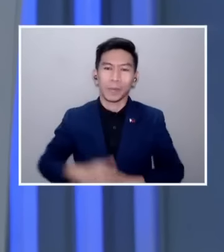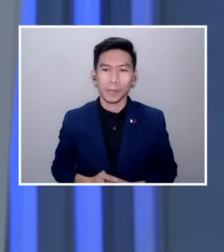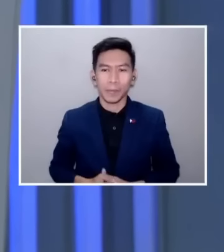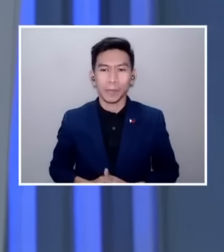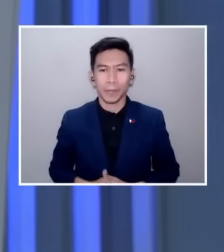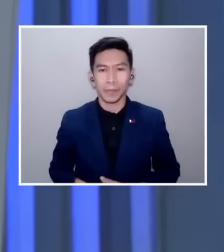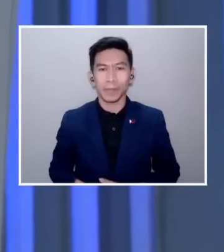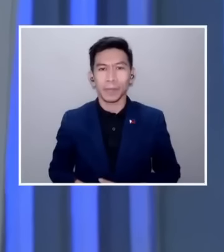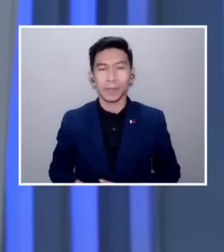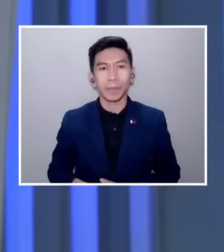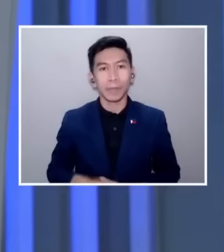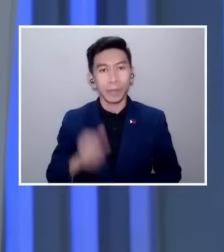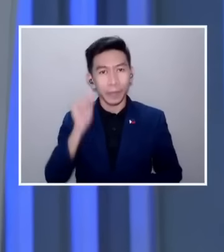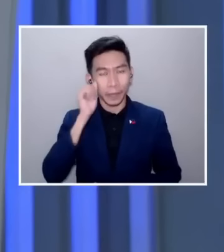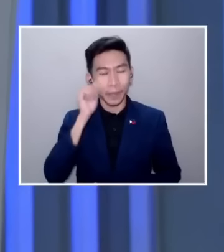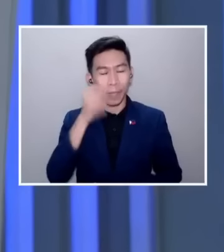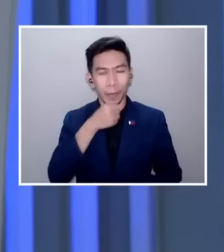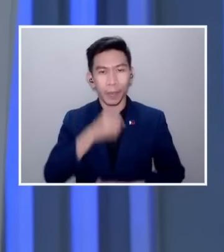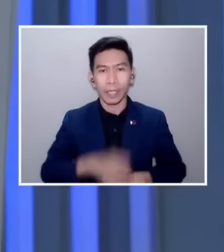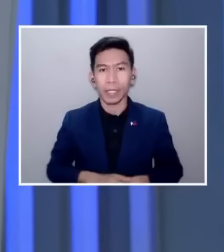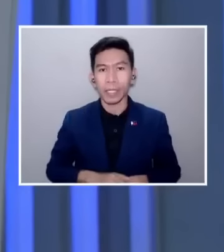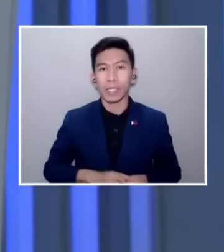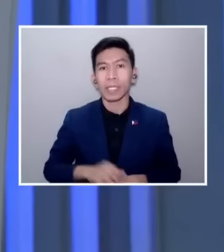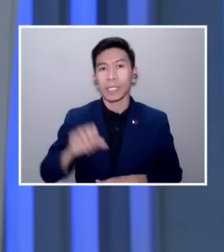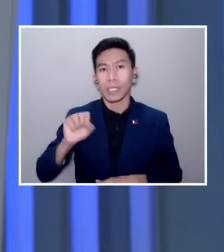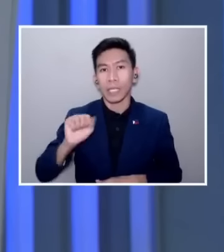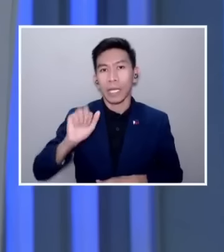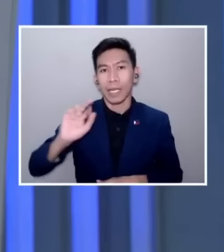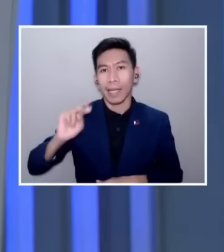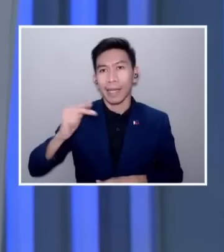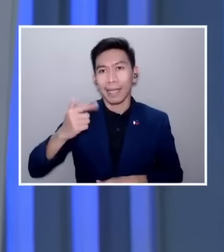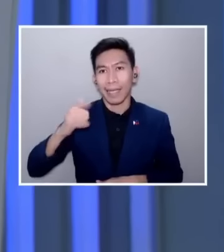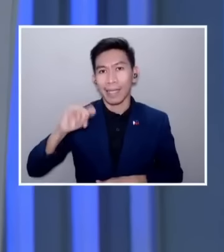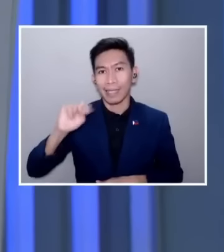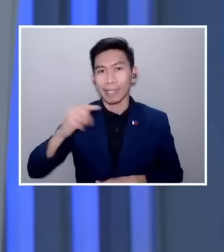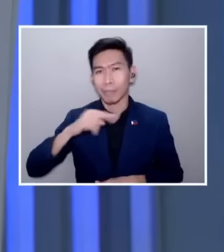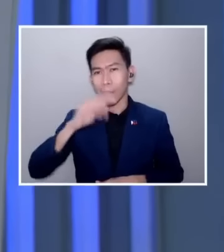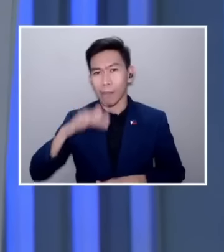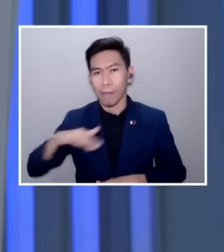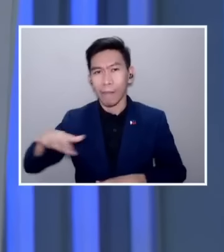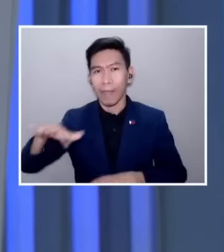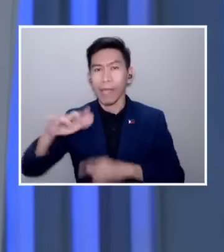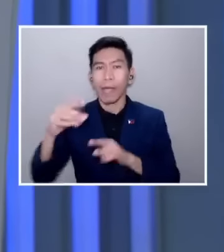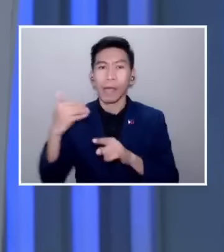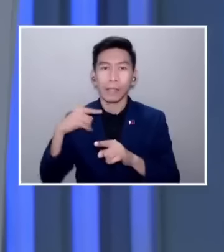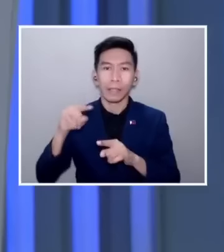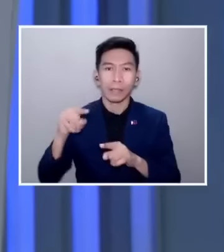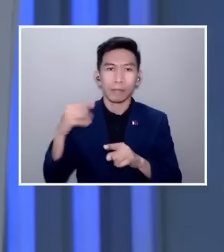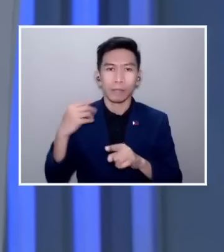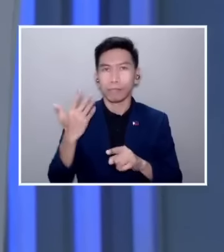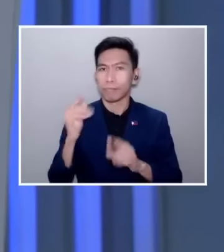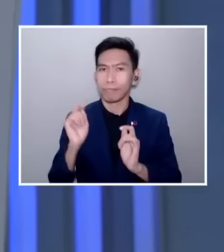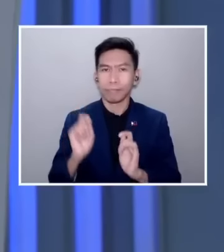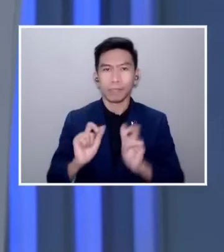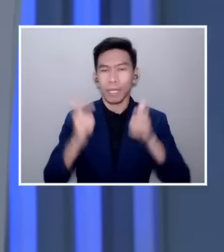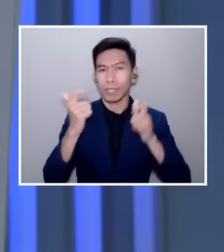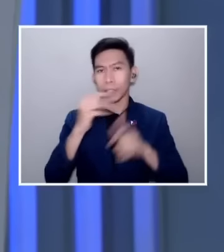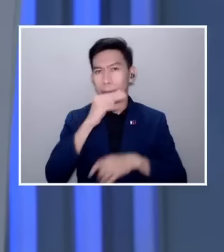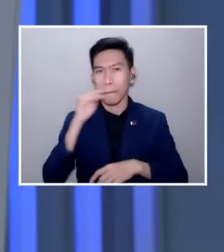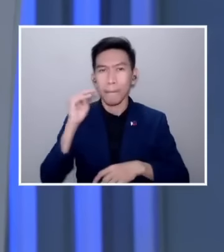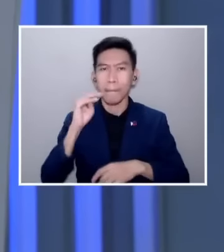Sa Sarangani Province, tumagal lamang ng mahigit kalahating oras ang pagboto ni Senador Manny Pacquiao. Nagpapatrol, Sherry